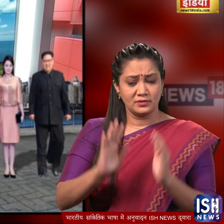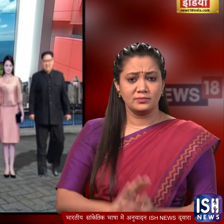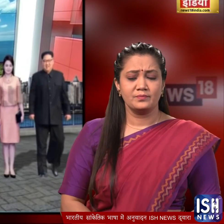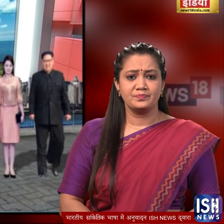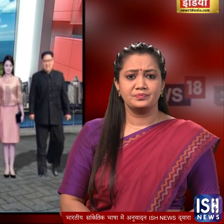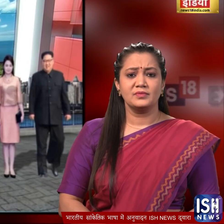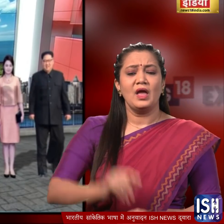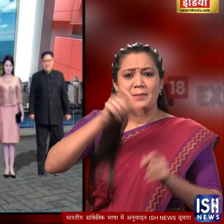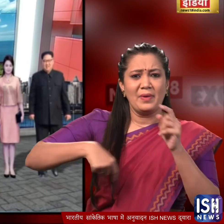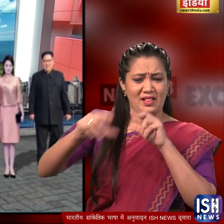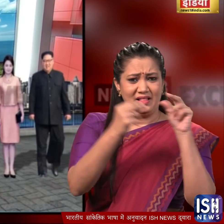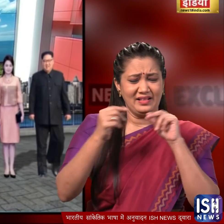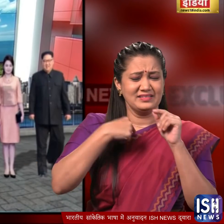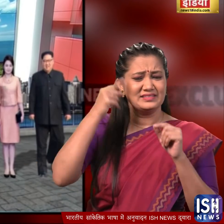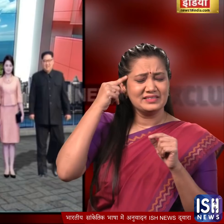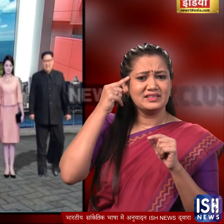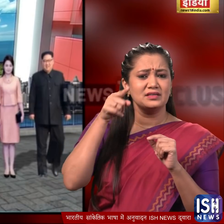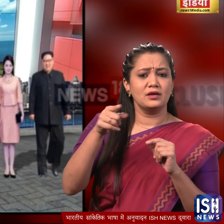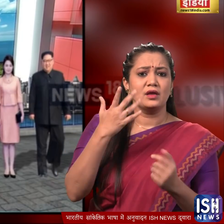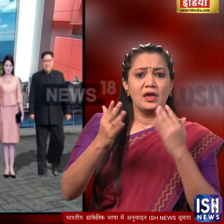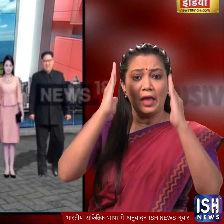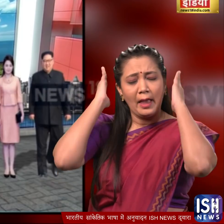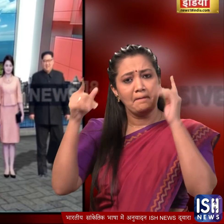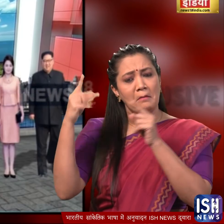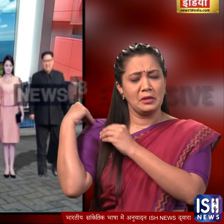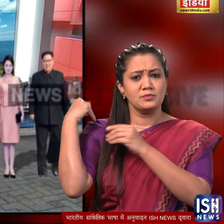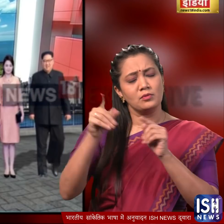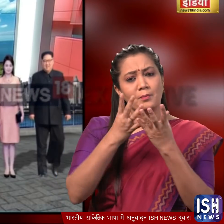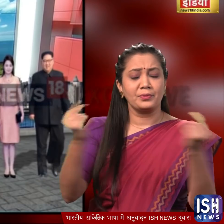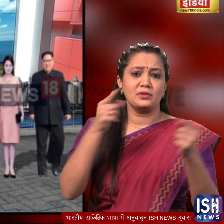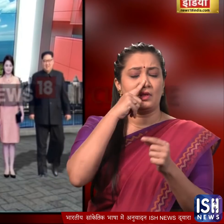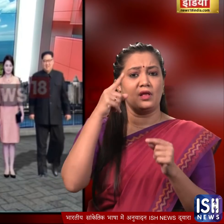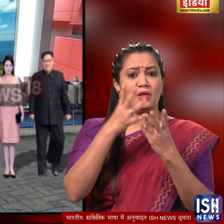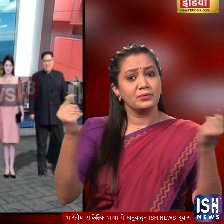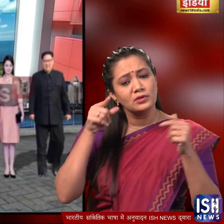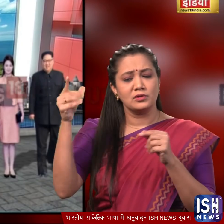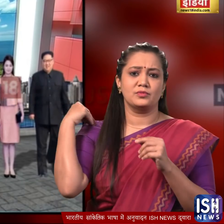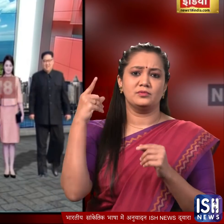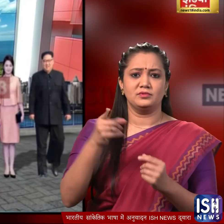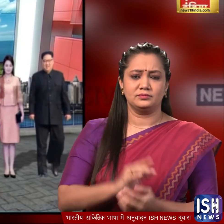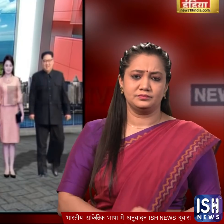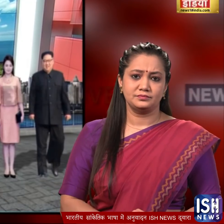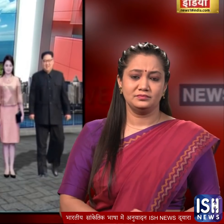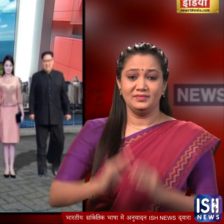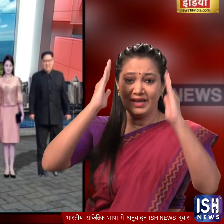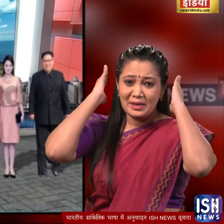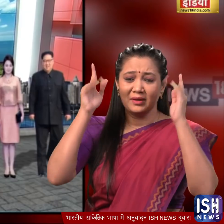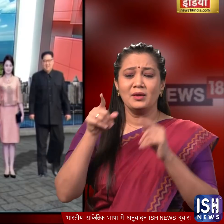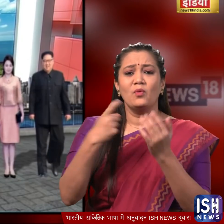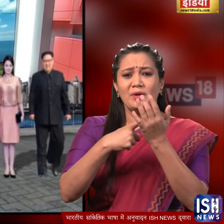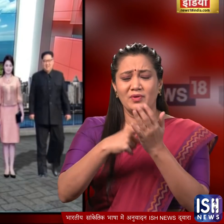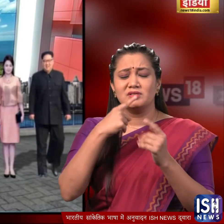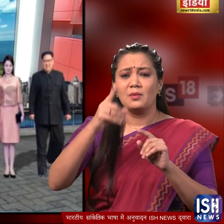आई है। ऐसे में अटकलें ये लगाई जा रही हैं कि किम ने ही उनको गायब करा दिया। एक रिपोर्ट के मुताबिक किम की पत्नी